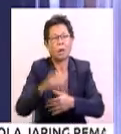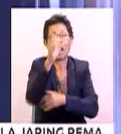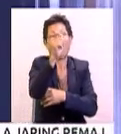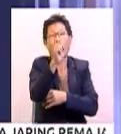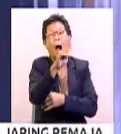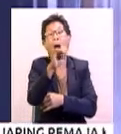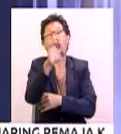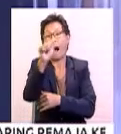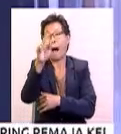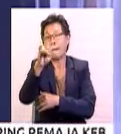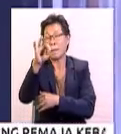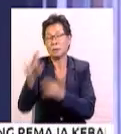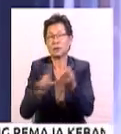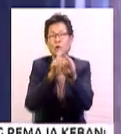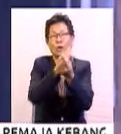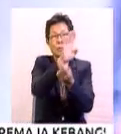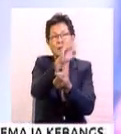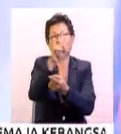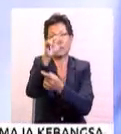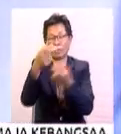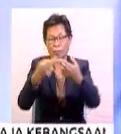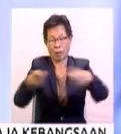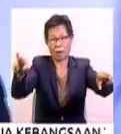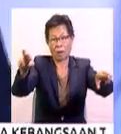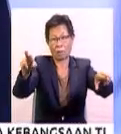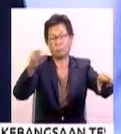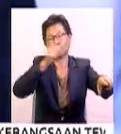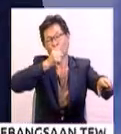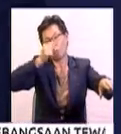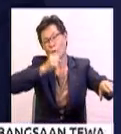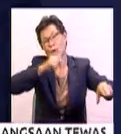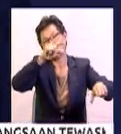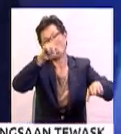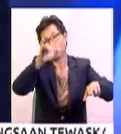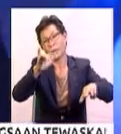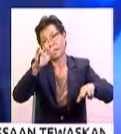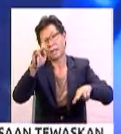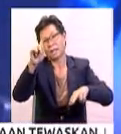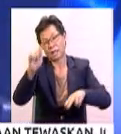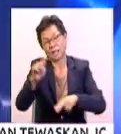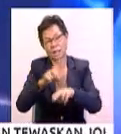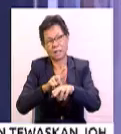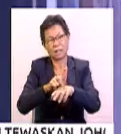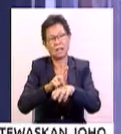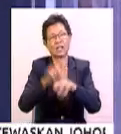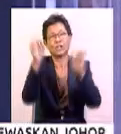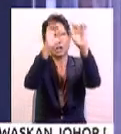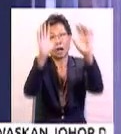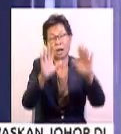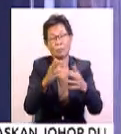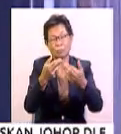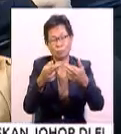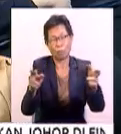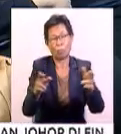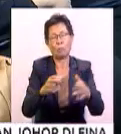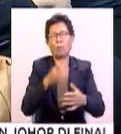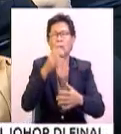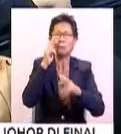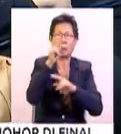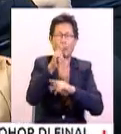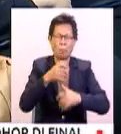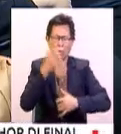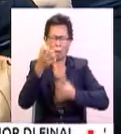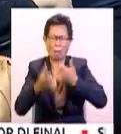yang ditemui B Diva semasa majlis pelancaran video muzik dan single GYKT di UiTM Shah Alam itu nampaknya sangat beremosi